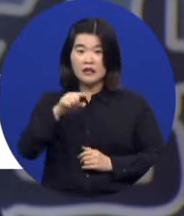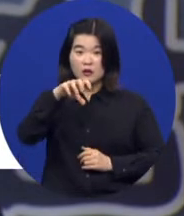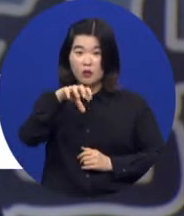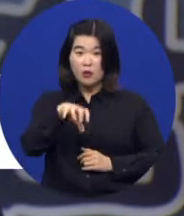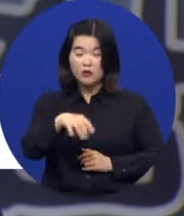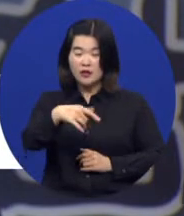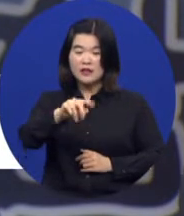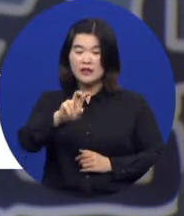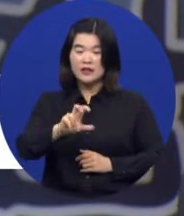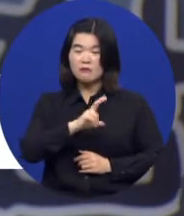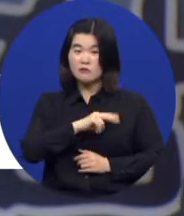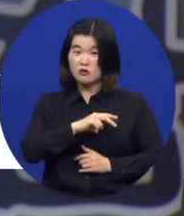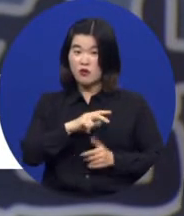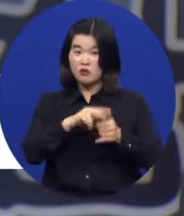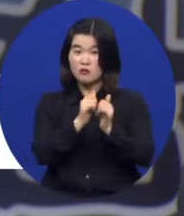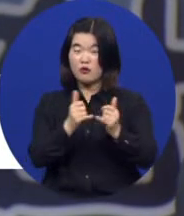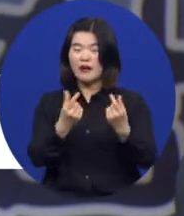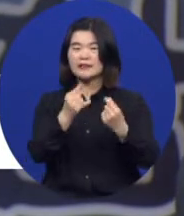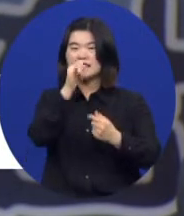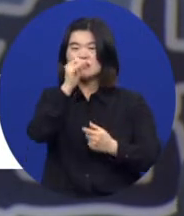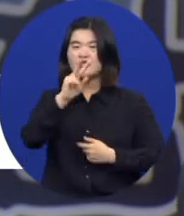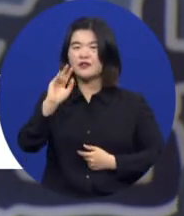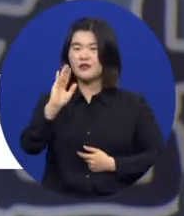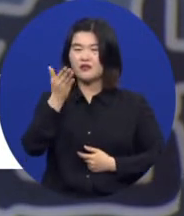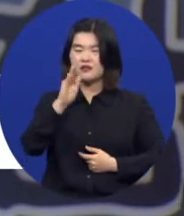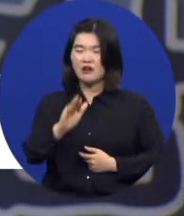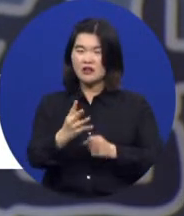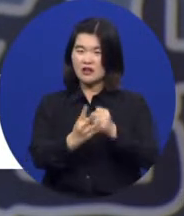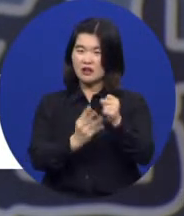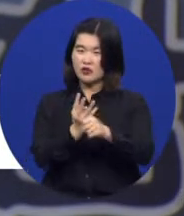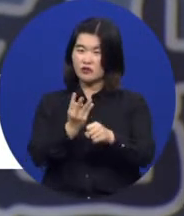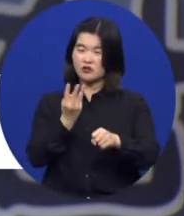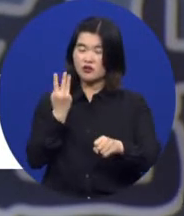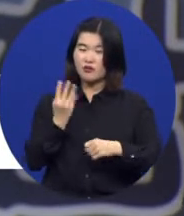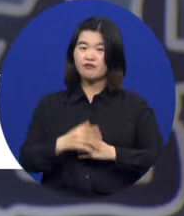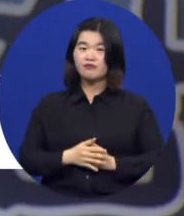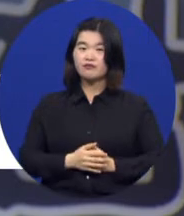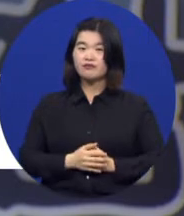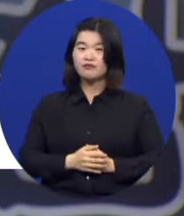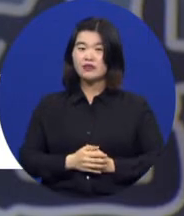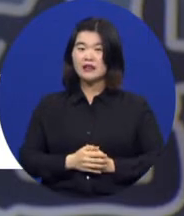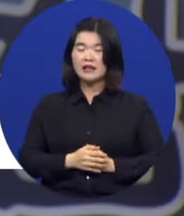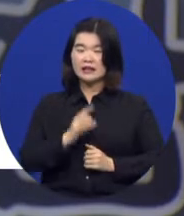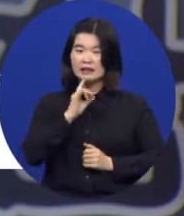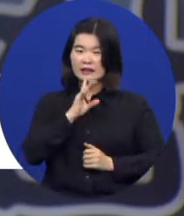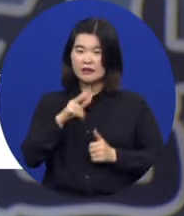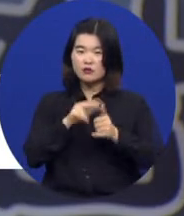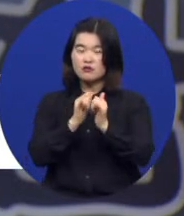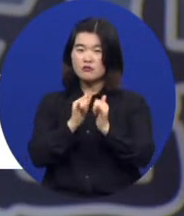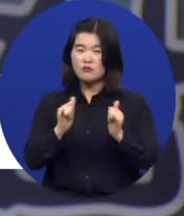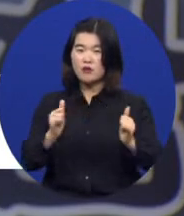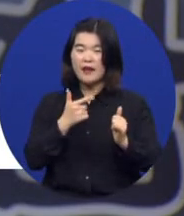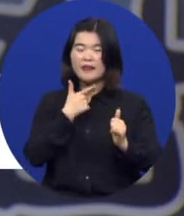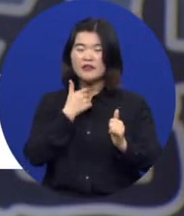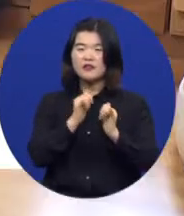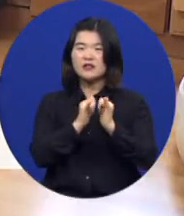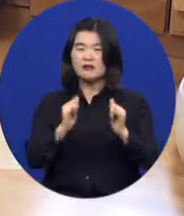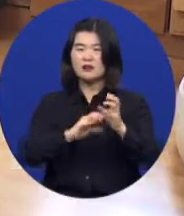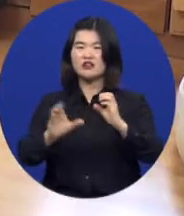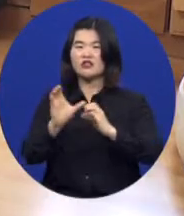김광수 후보가 같이 있어야 하는데 그리고 4년 전에 음 반복으로 추대되어 떤 분위기 댐을